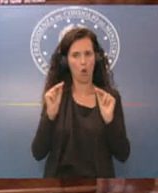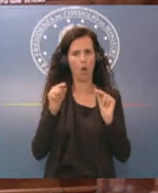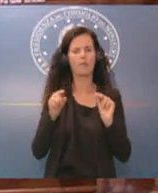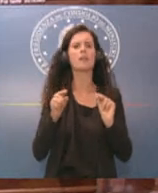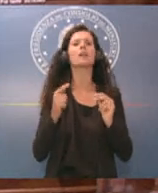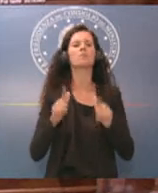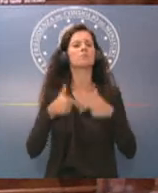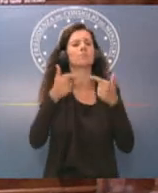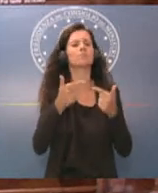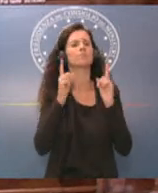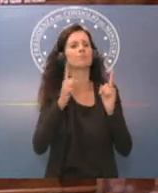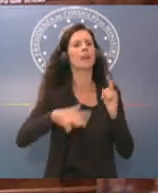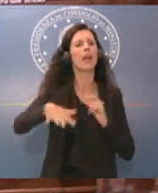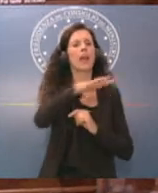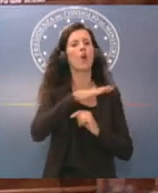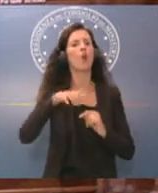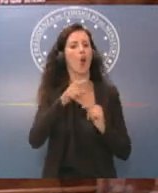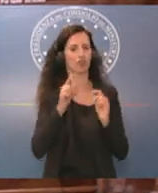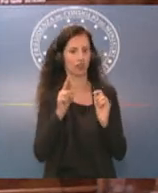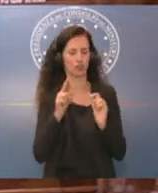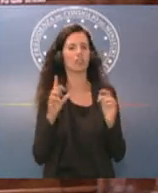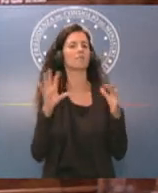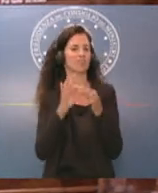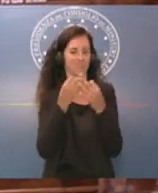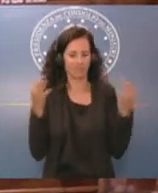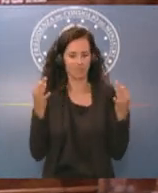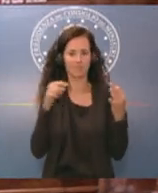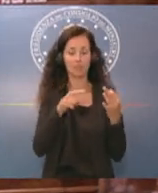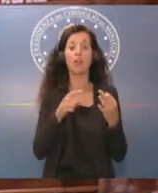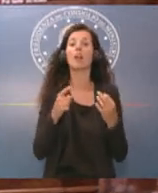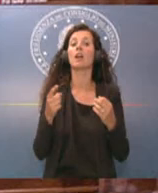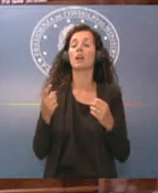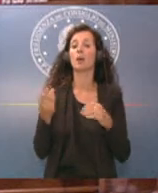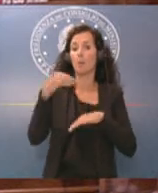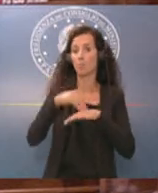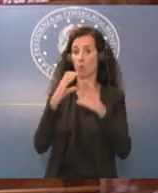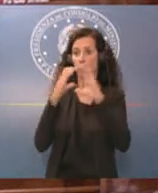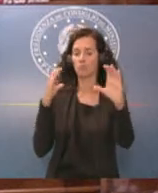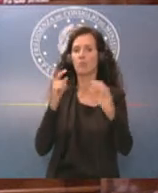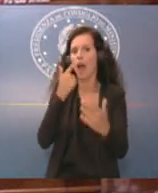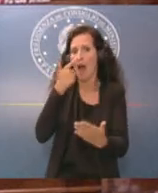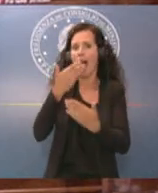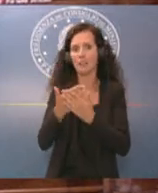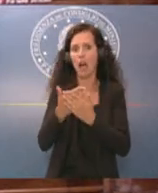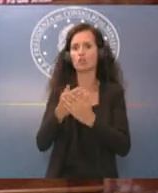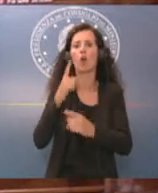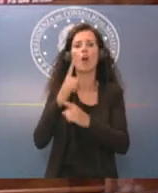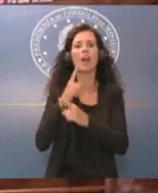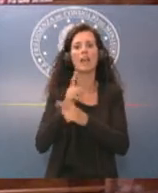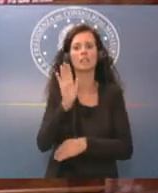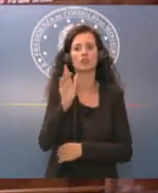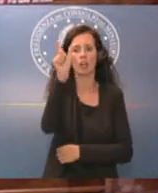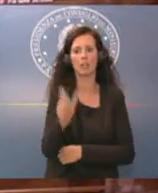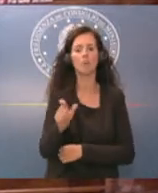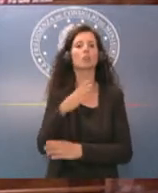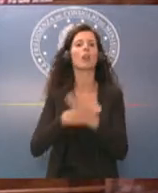ecologici, ma anche adatti alle esigenze delle persone con disabilità.